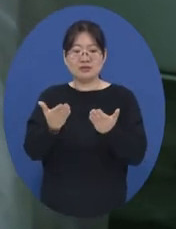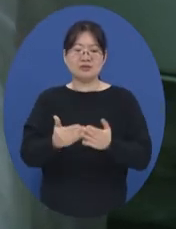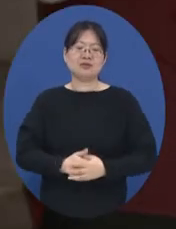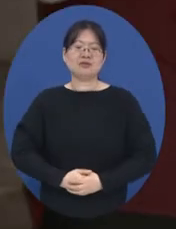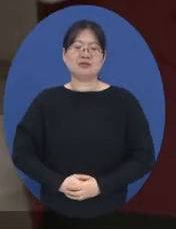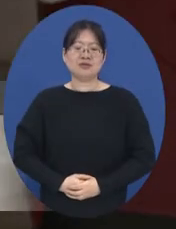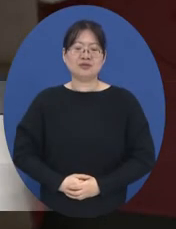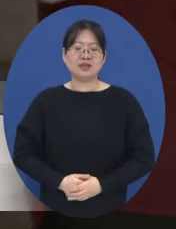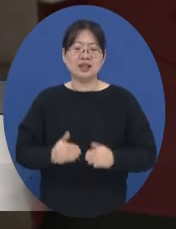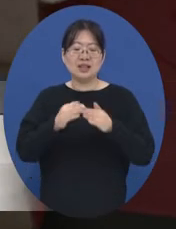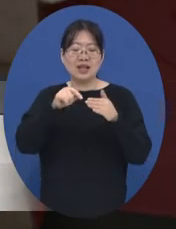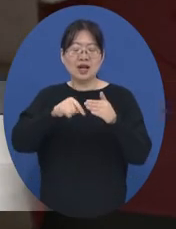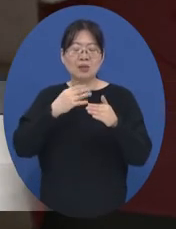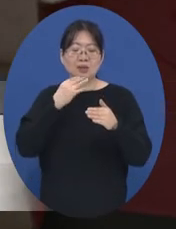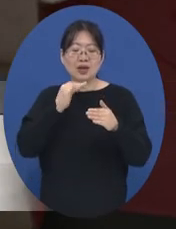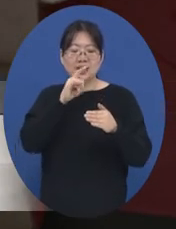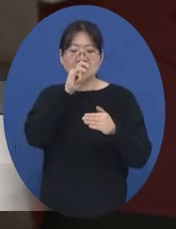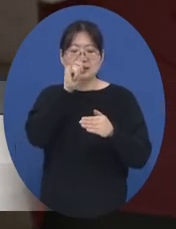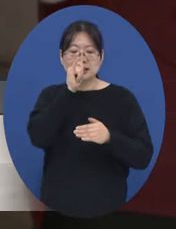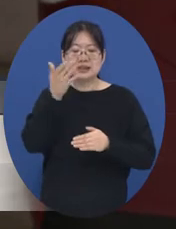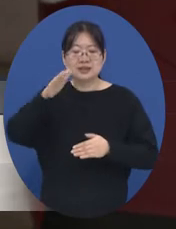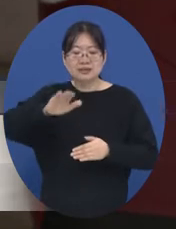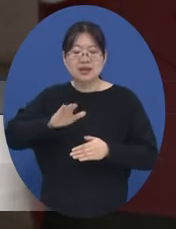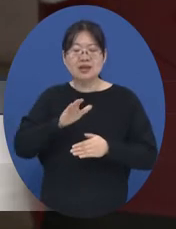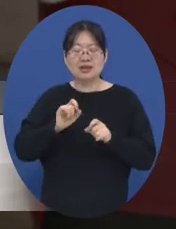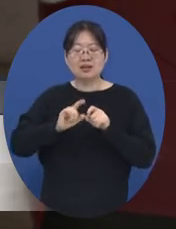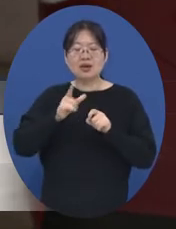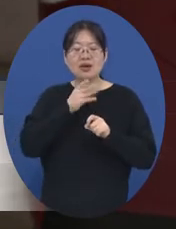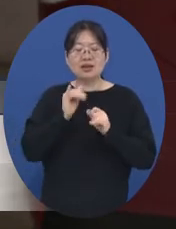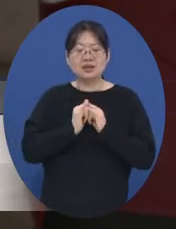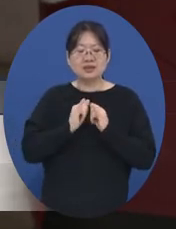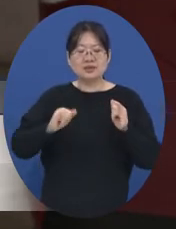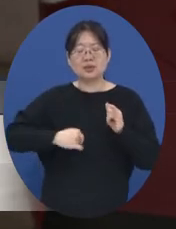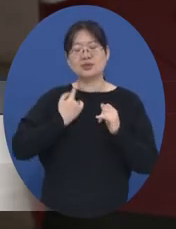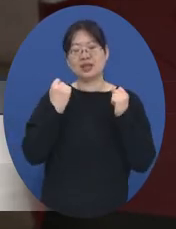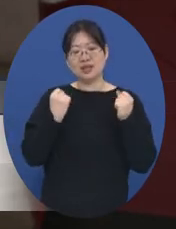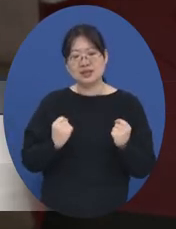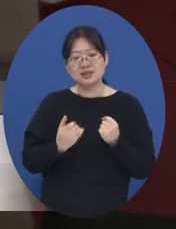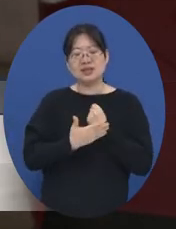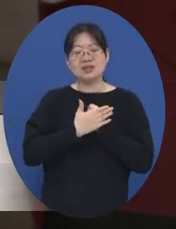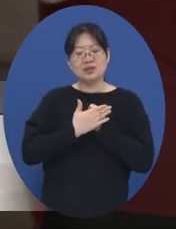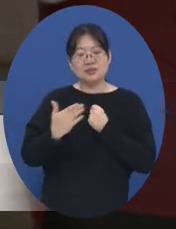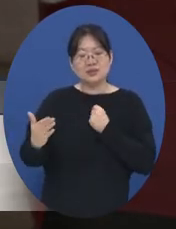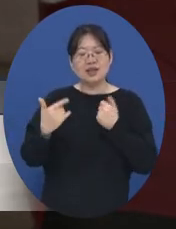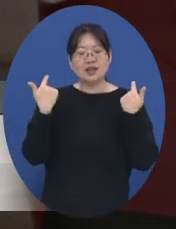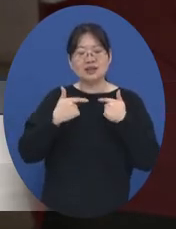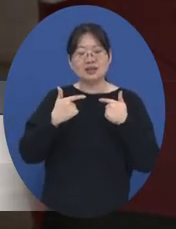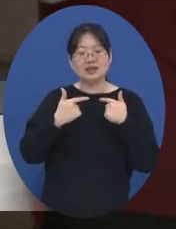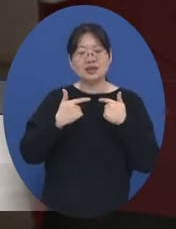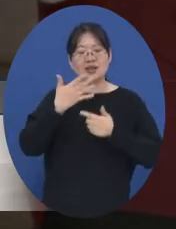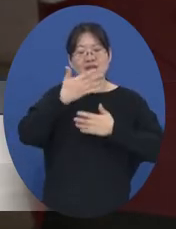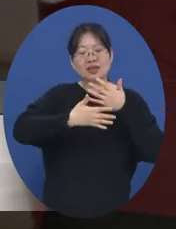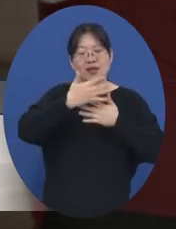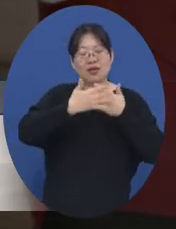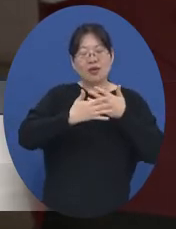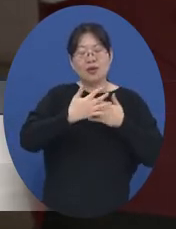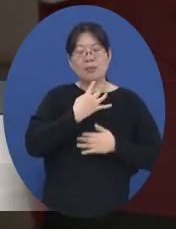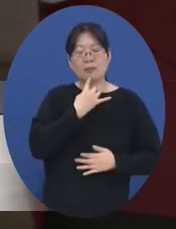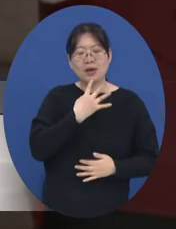곁들여집니다. 집안에서 물론 TV가 있어도 주로 어르신들이 혼자다 보니까 늘